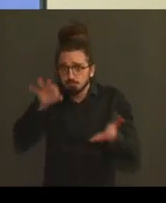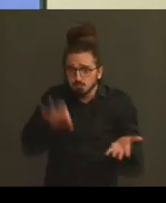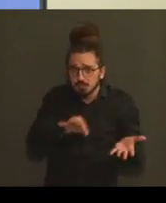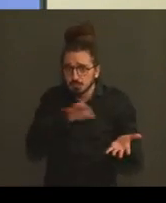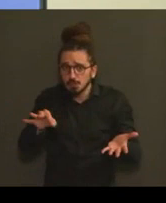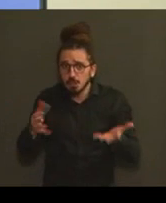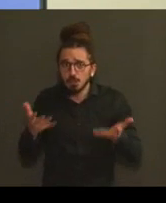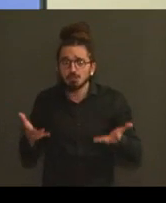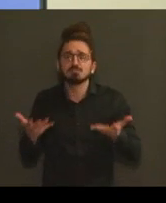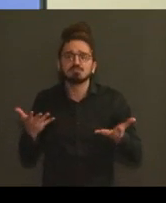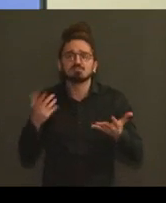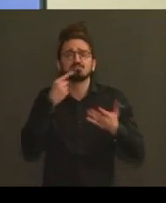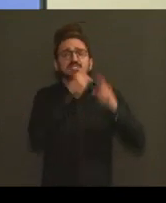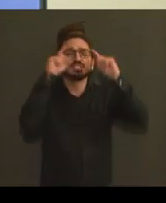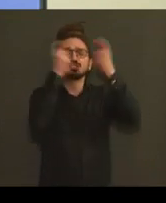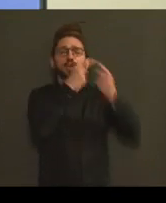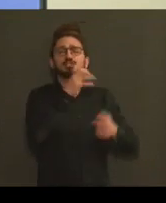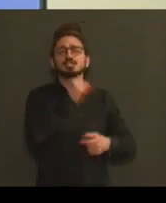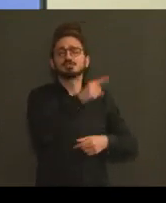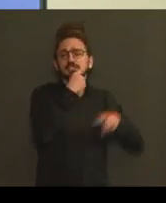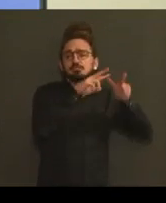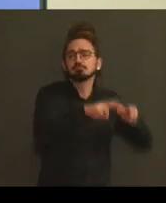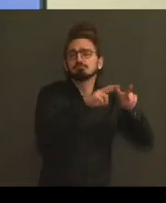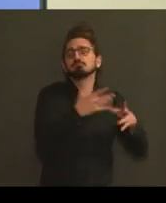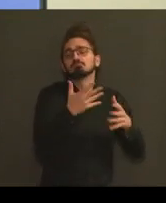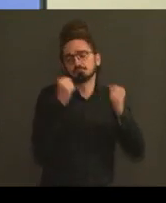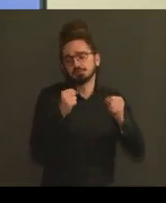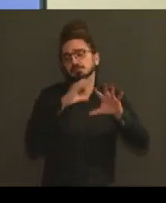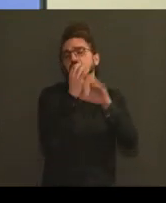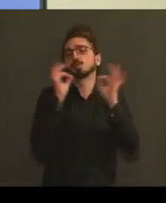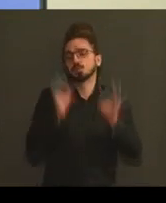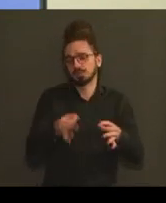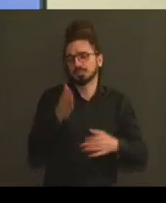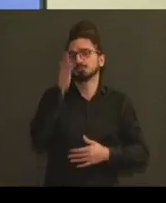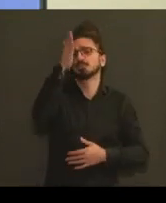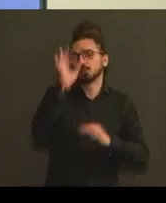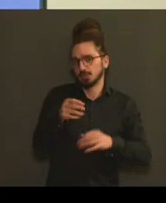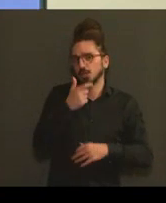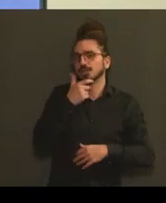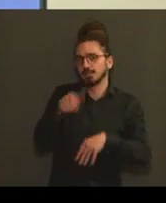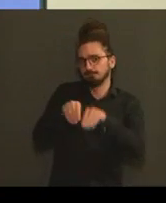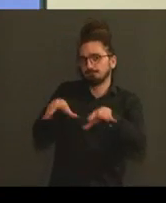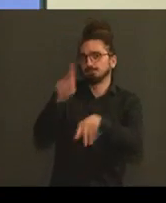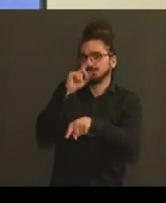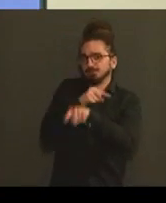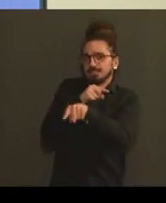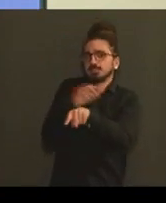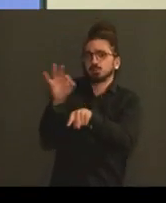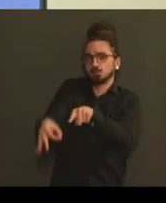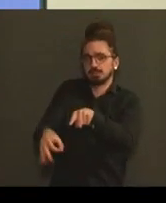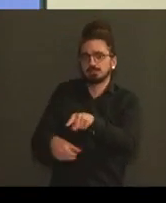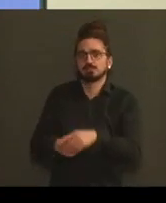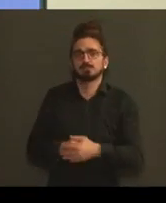que ce variant est plus contagieux. La discussion reste actuellement avec un point d'interrogation concernant la